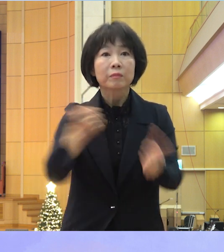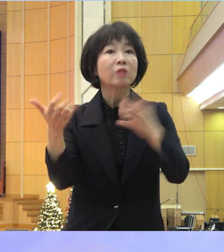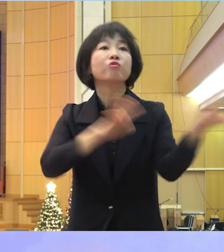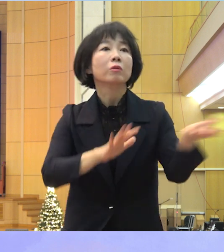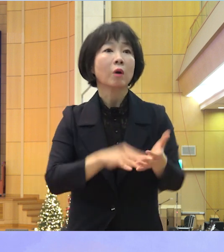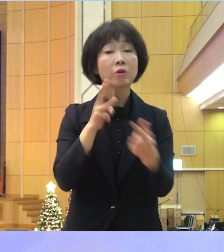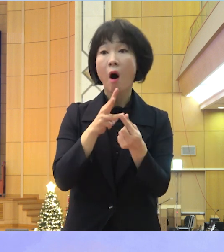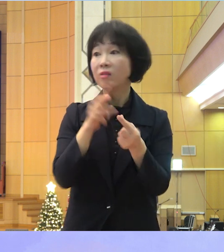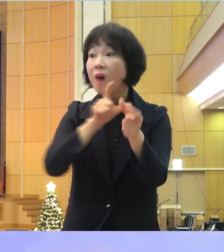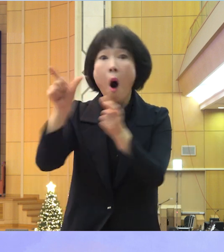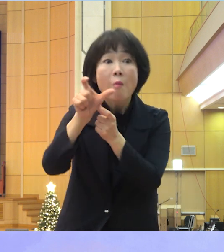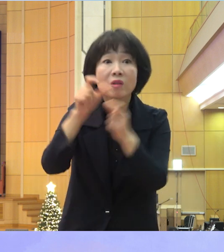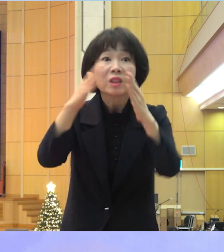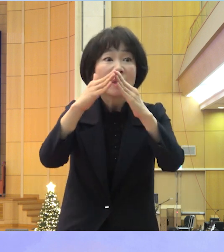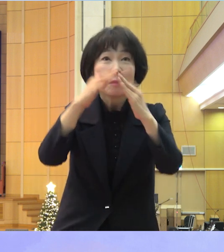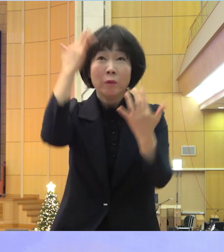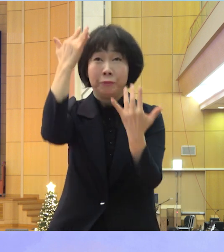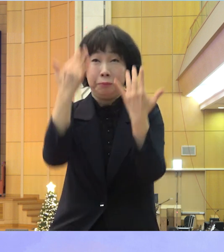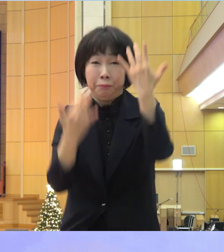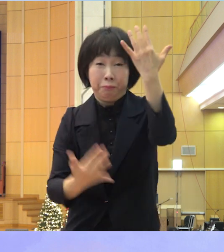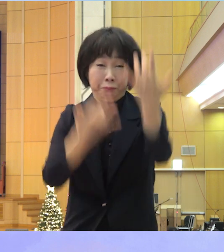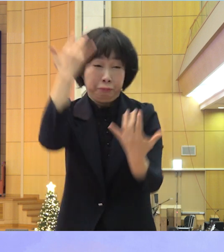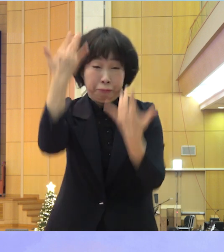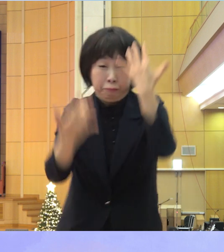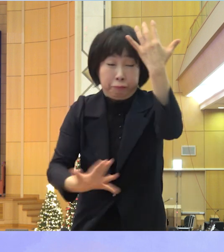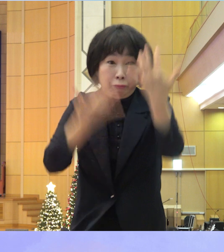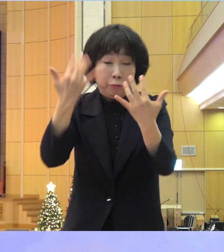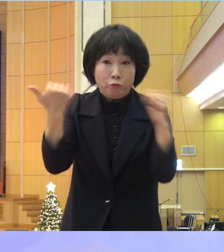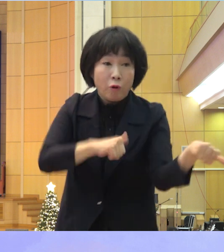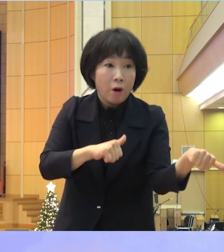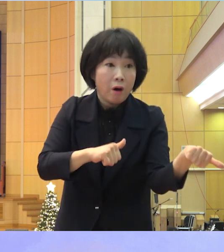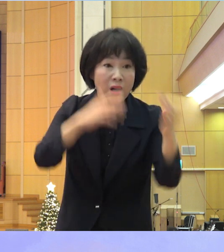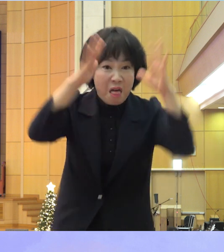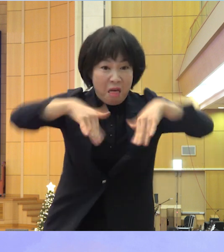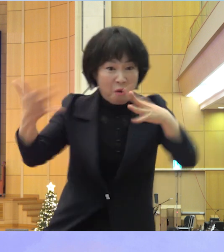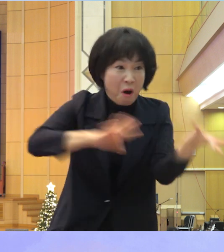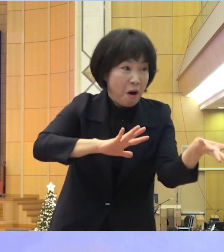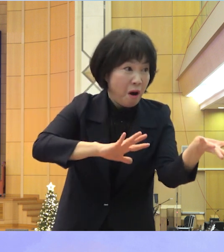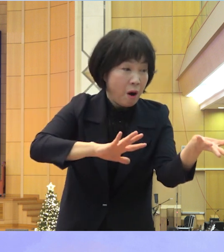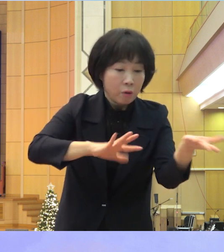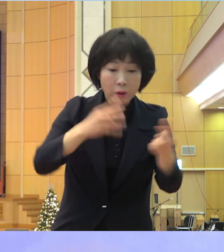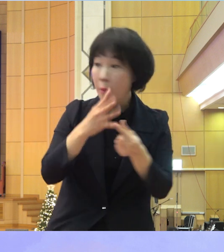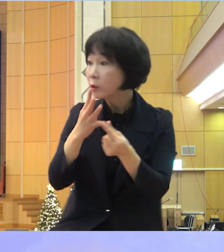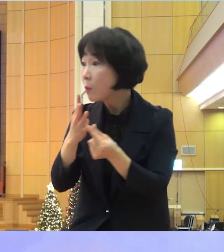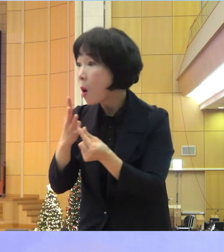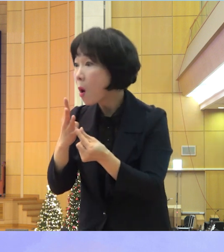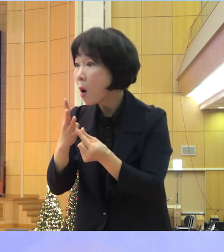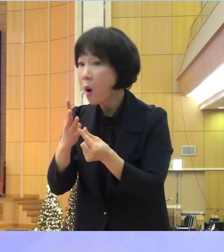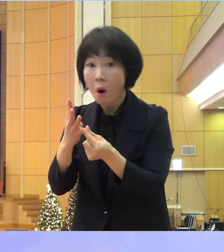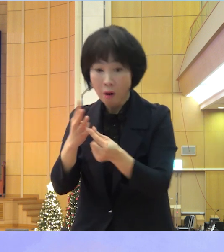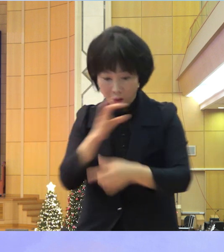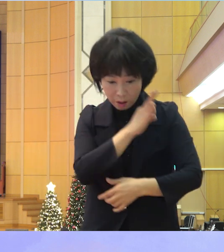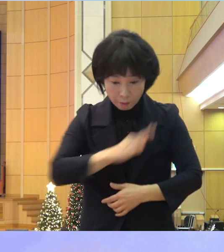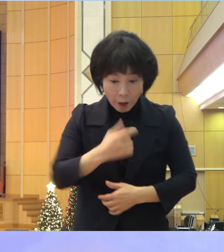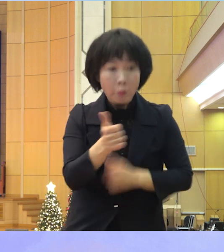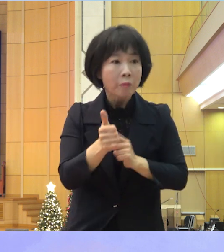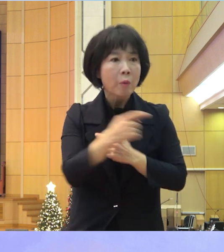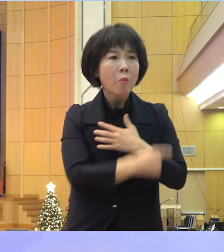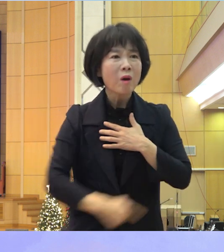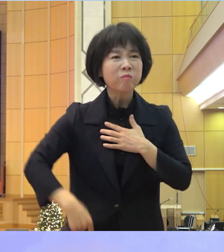게다가 집이 잿더미가 되고 욥이라는 사람 육체가 가려움이 시작하는데 얼마나